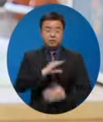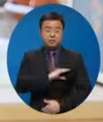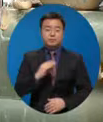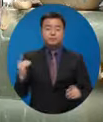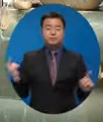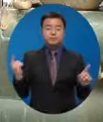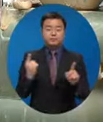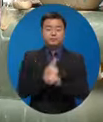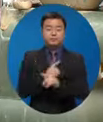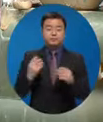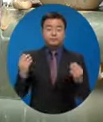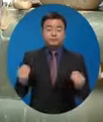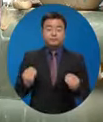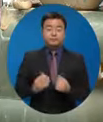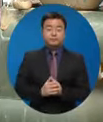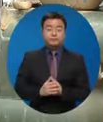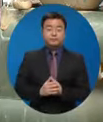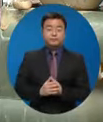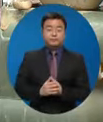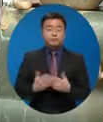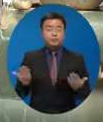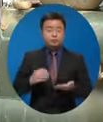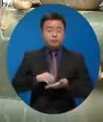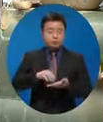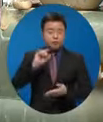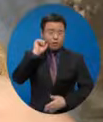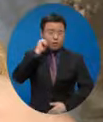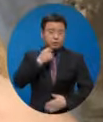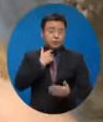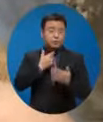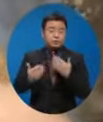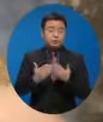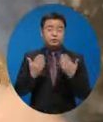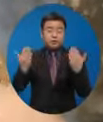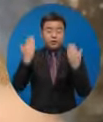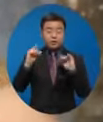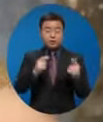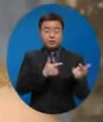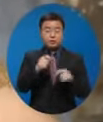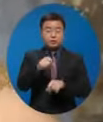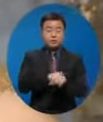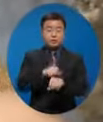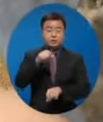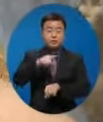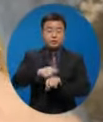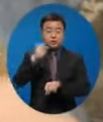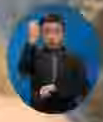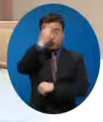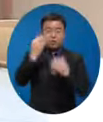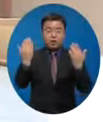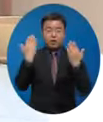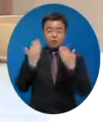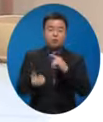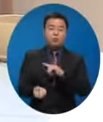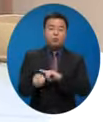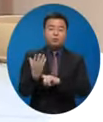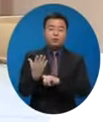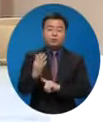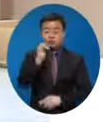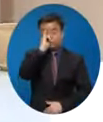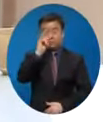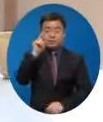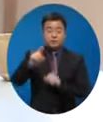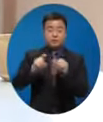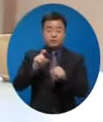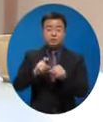됐고요. 취업에 애를 먹는 학교들은 아예 특성화고이기를 포기하기도 합니다. 지난 10여 년 동안 공예